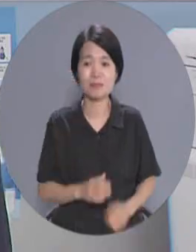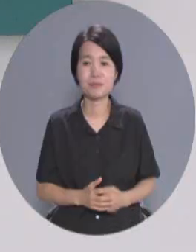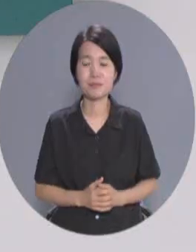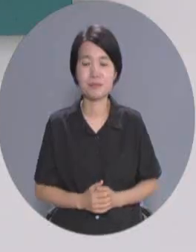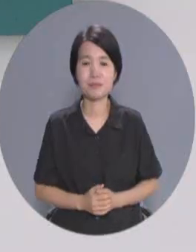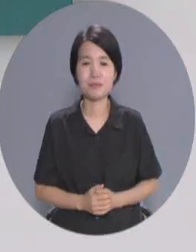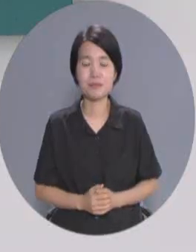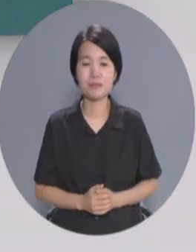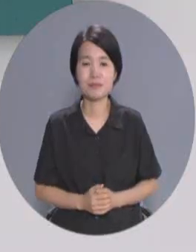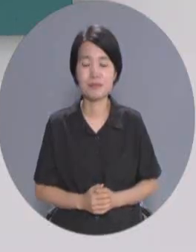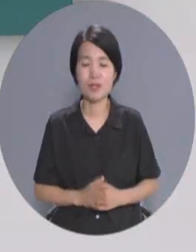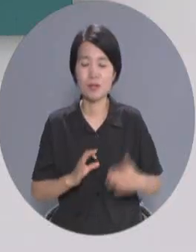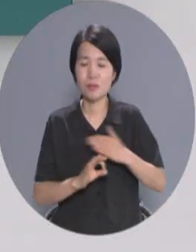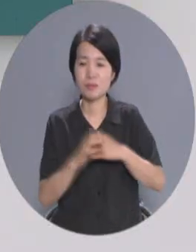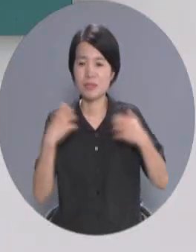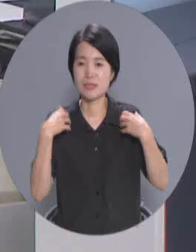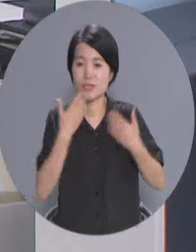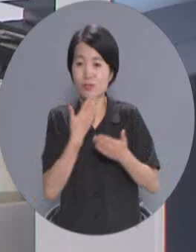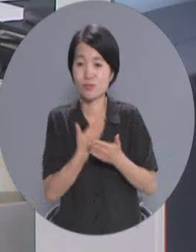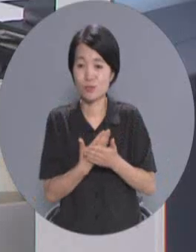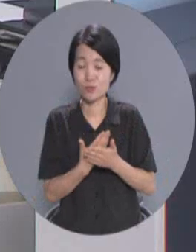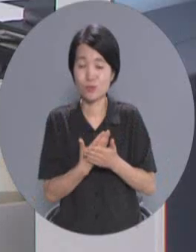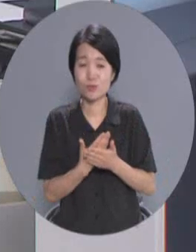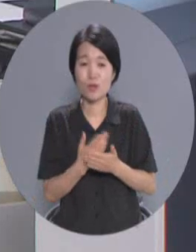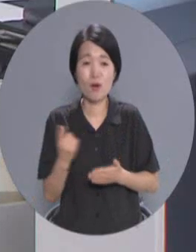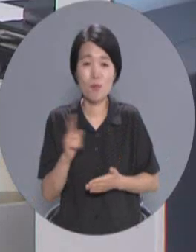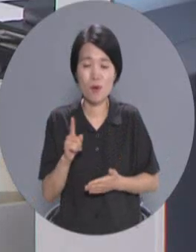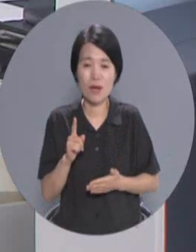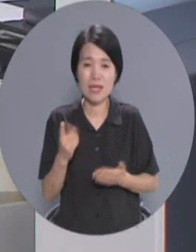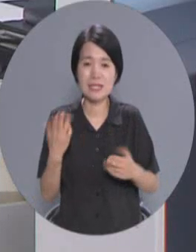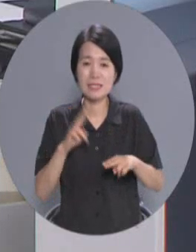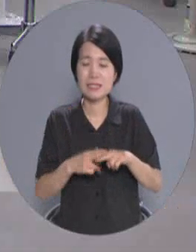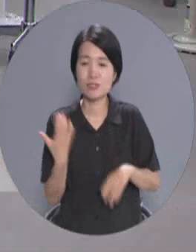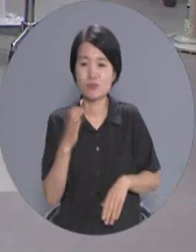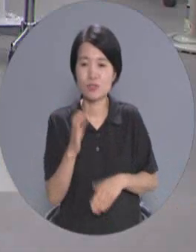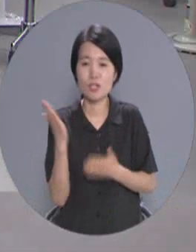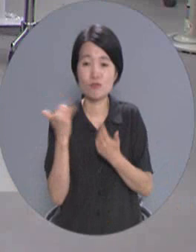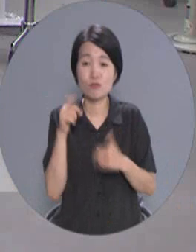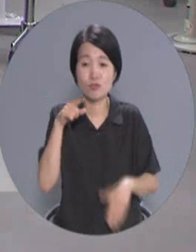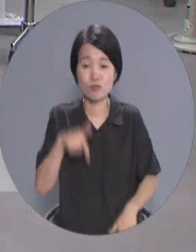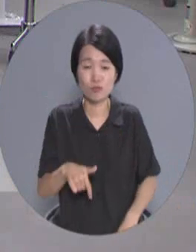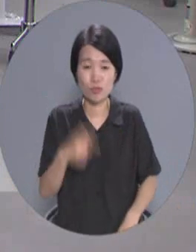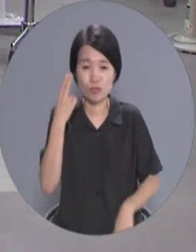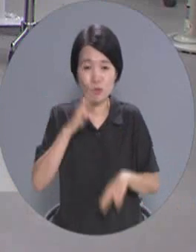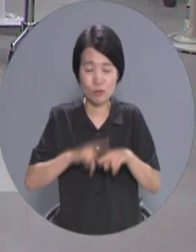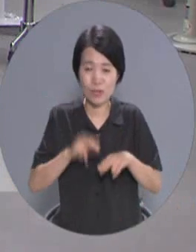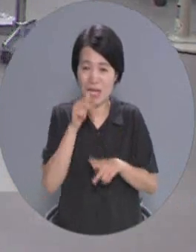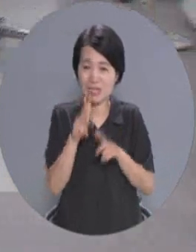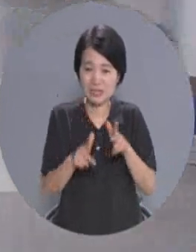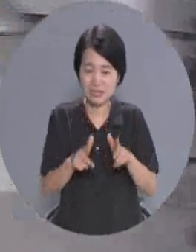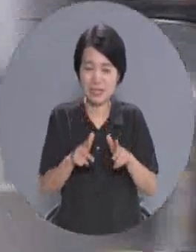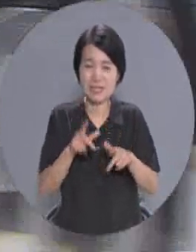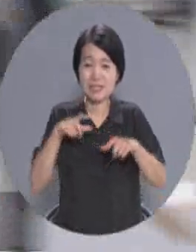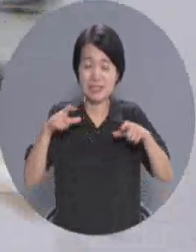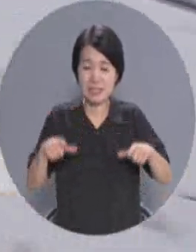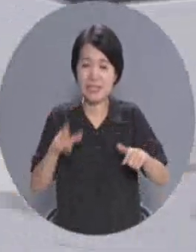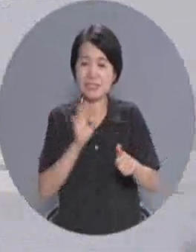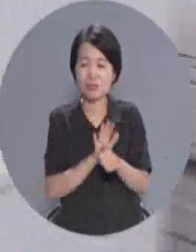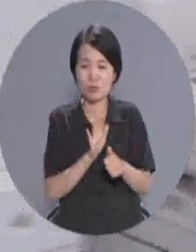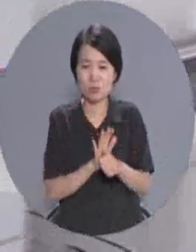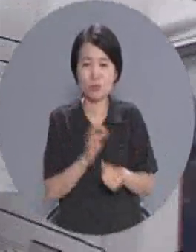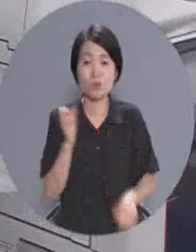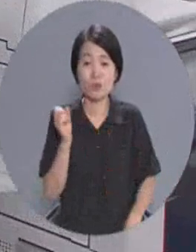것으로. 동부청사 핵심 부서인 일자리 투자 유치구, 석유화학과 철강 등 국가산단을